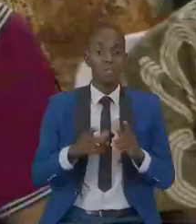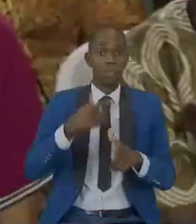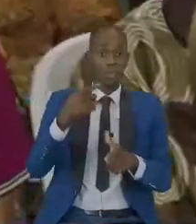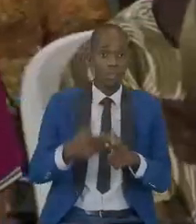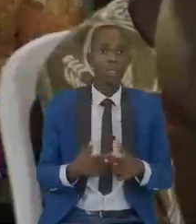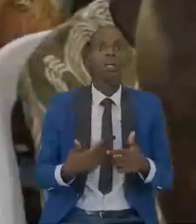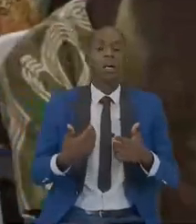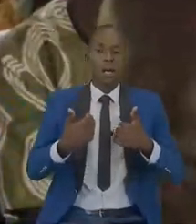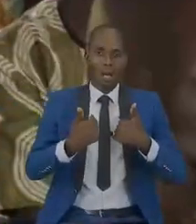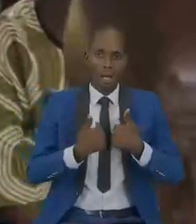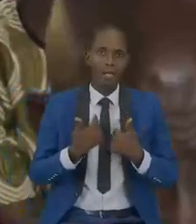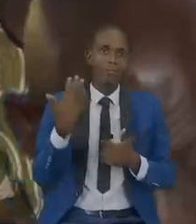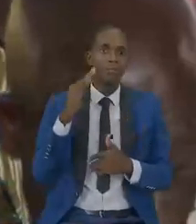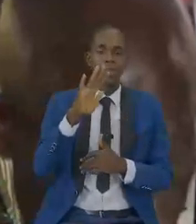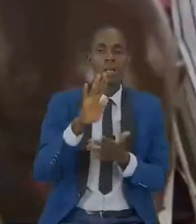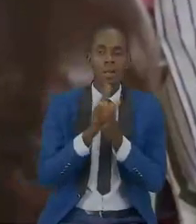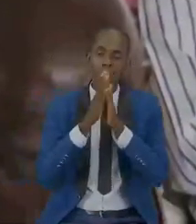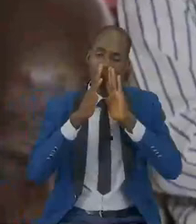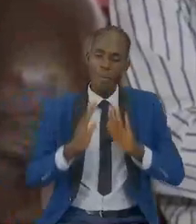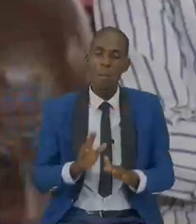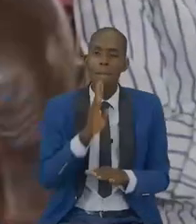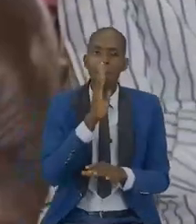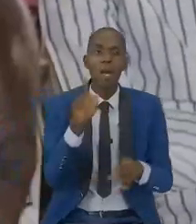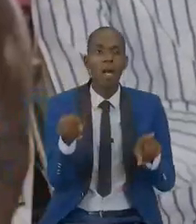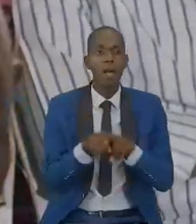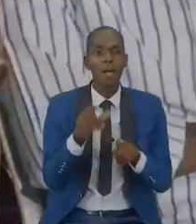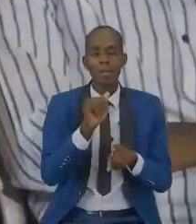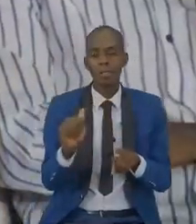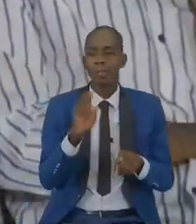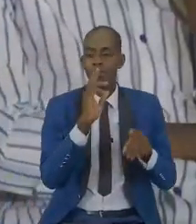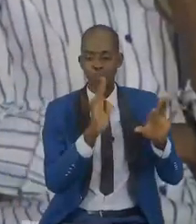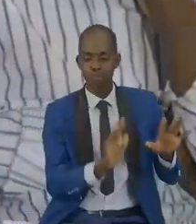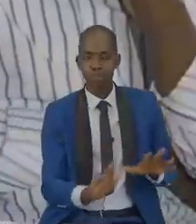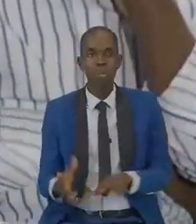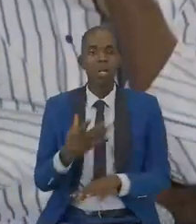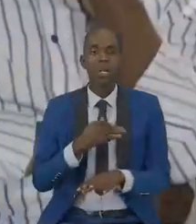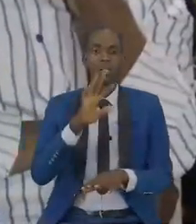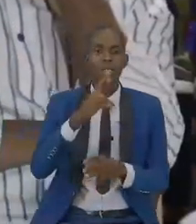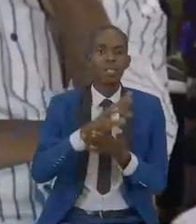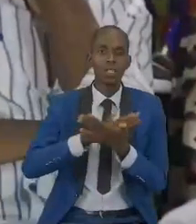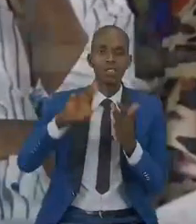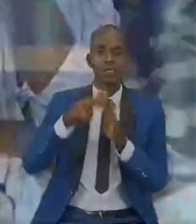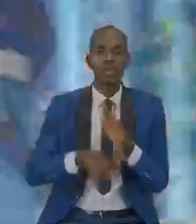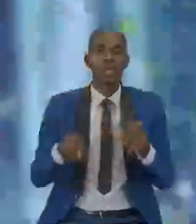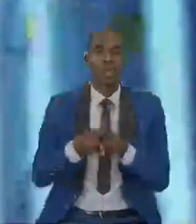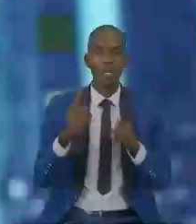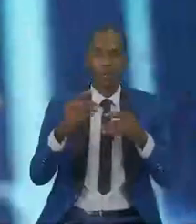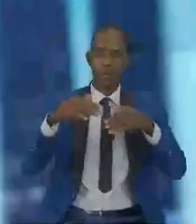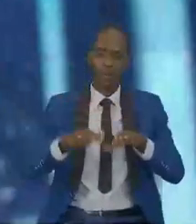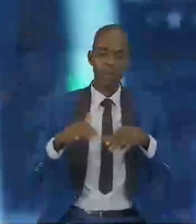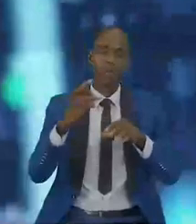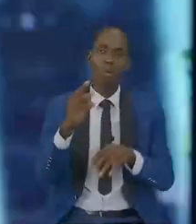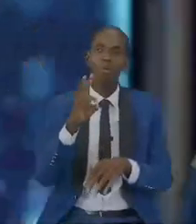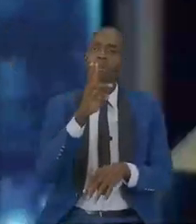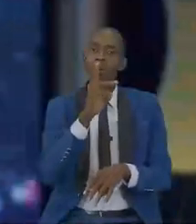Verset 18. Oh, si tu étais attentif à mes commandements, ton bien-être serait comme un fleuve et ton